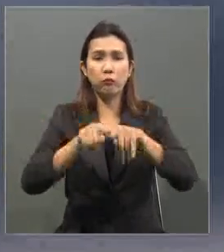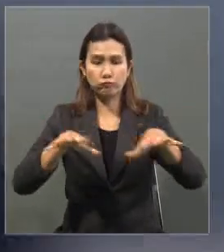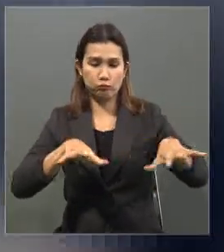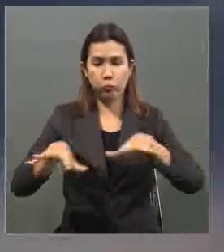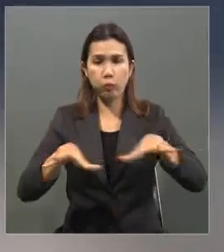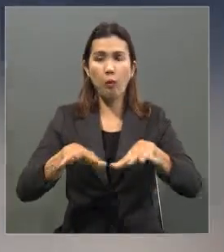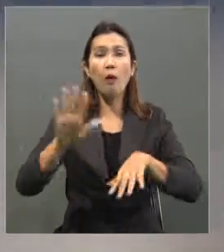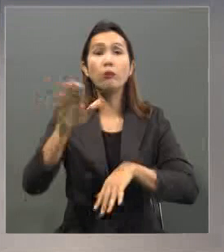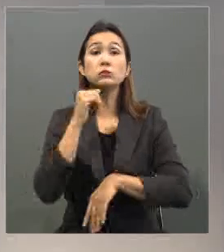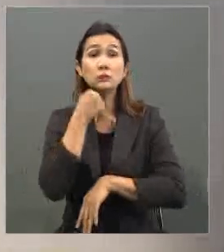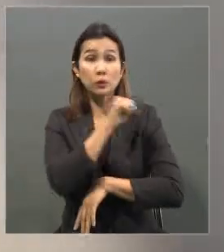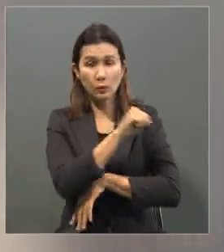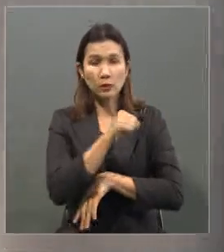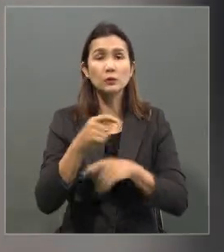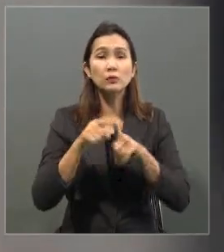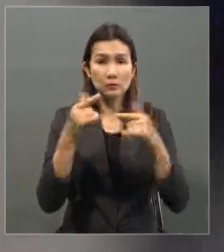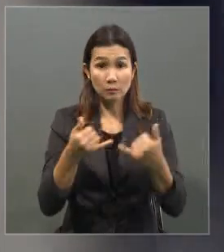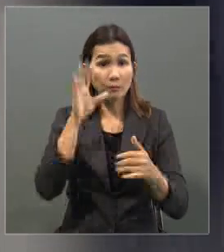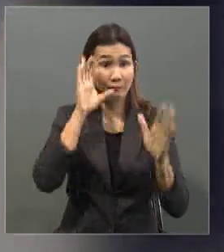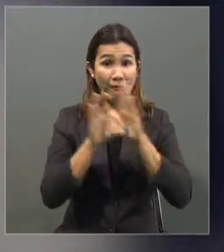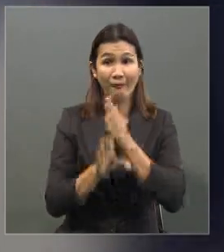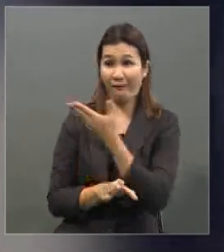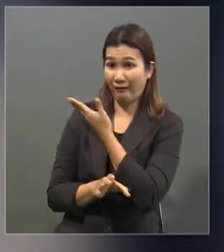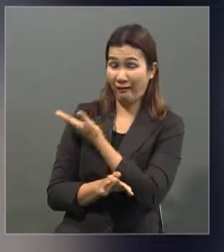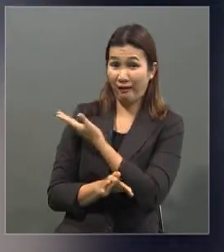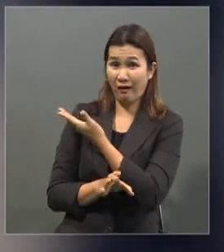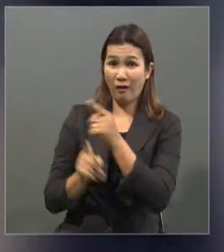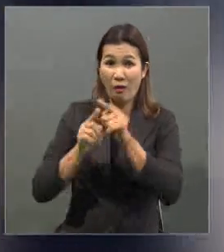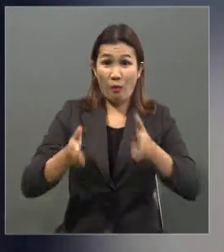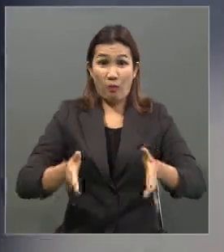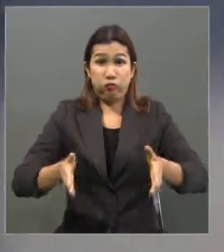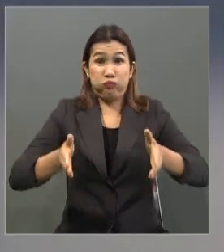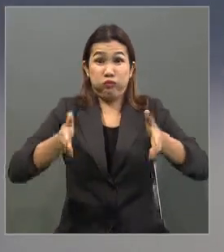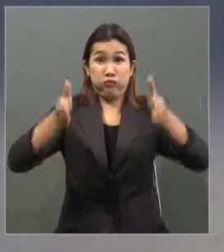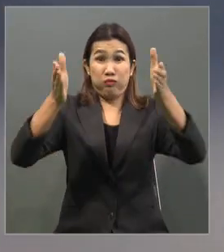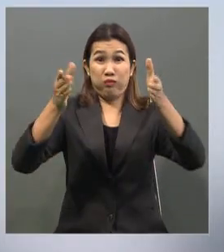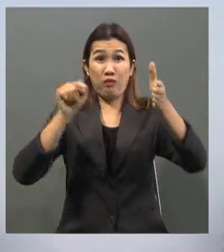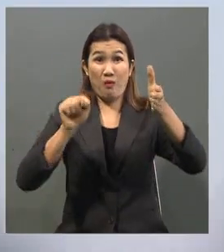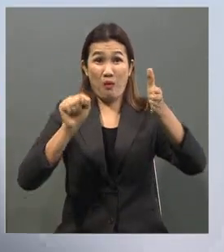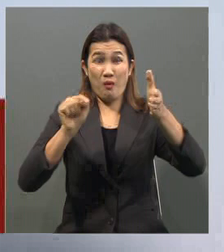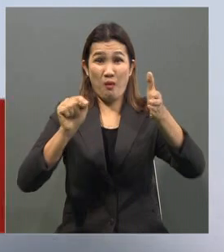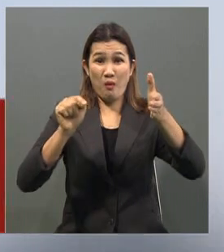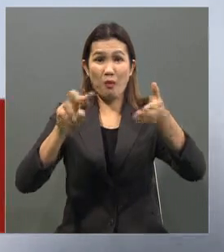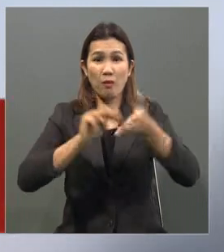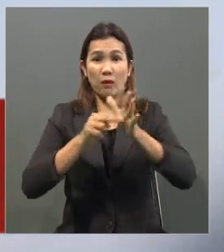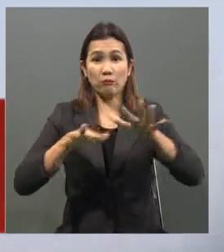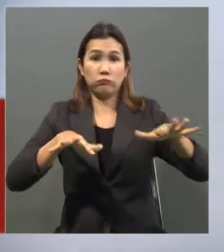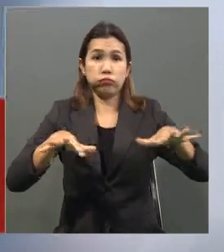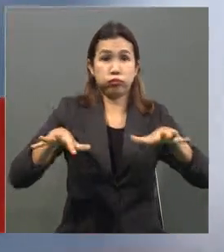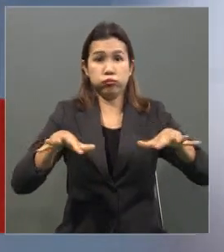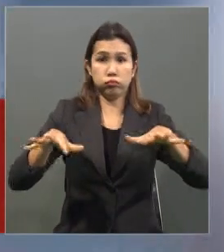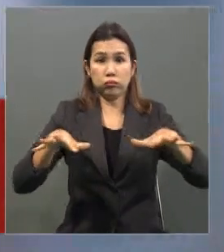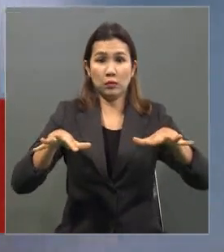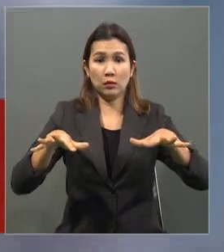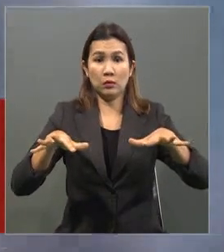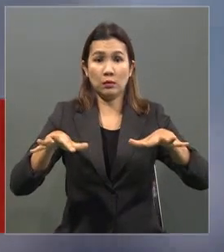ไต้หวันนะครับโดยเฉพาะเนี่ยคุณผู้ชมเห็นภาพตึกสูงนะครับที่ได้รับผลกระทบจากแรงสั่นสะเทือนทำให้